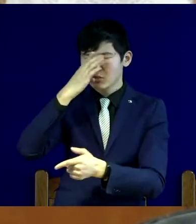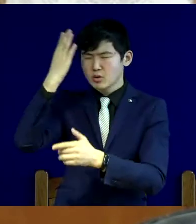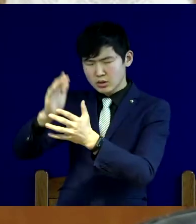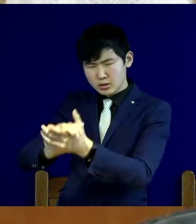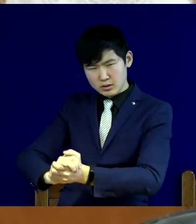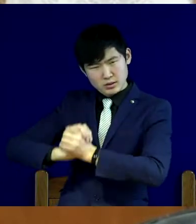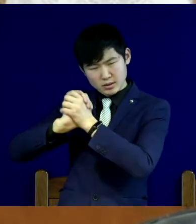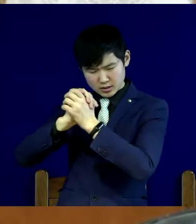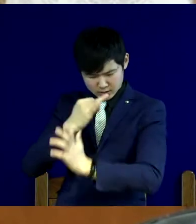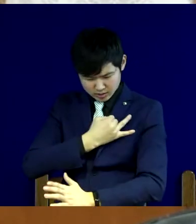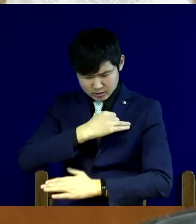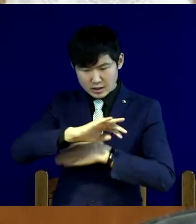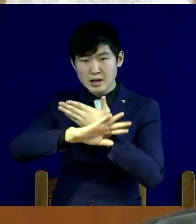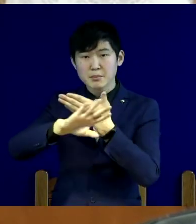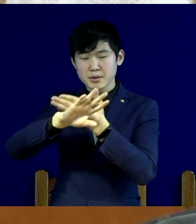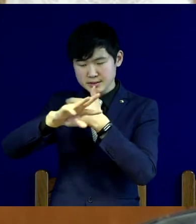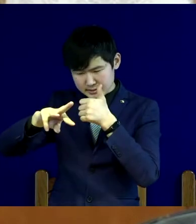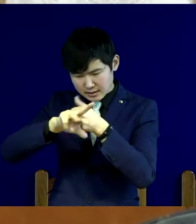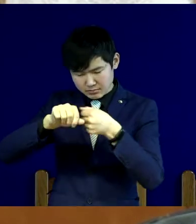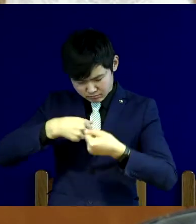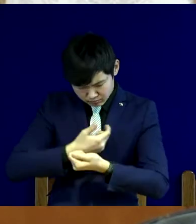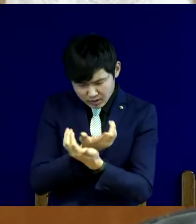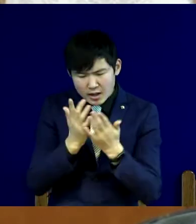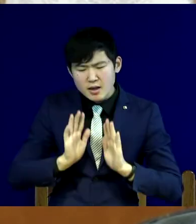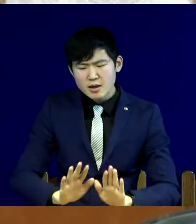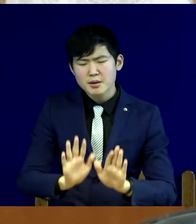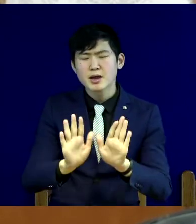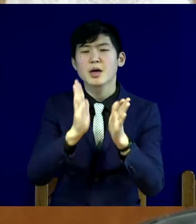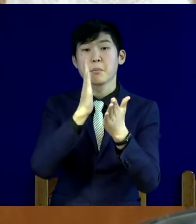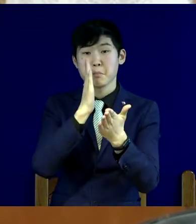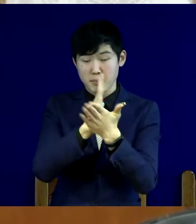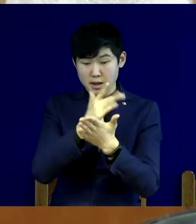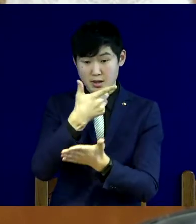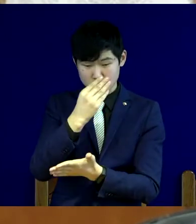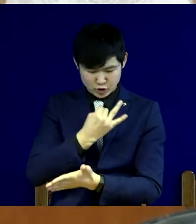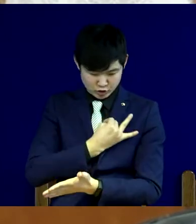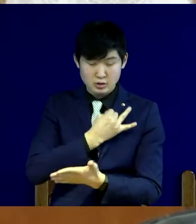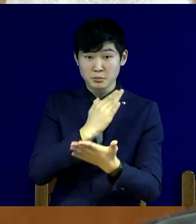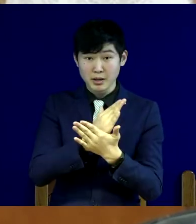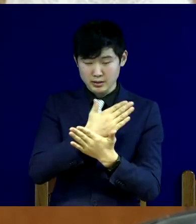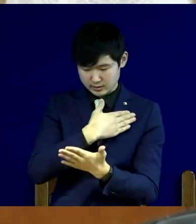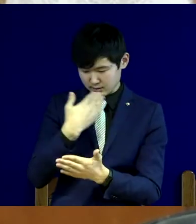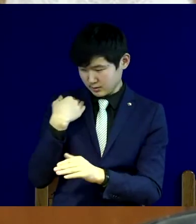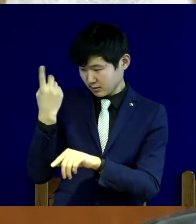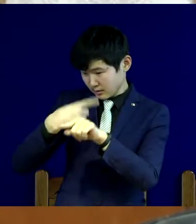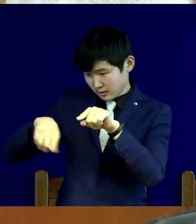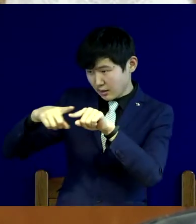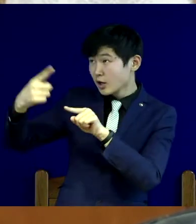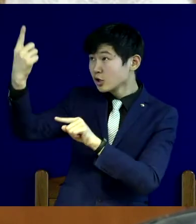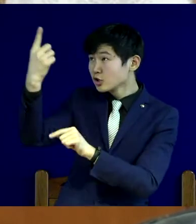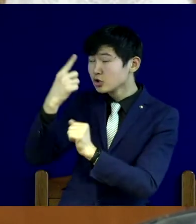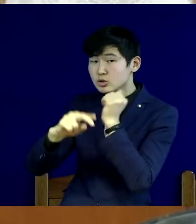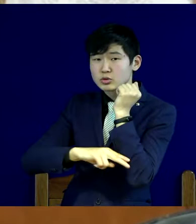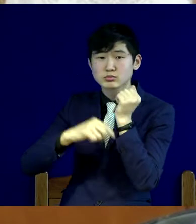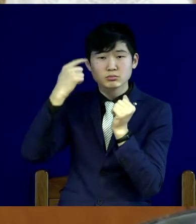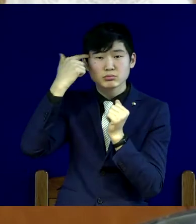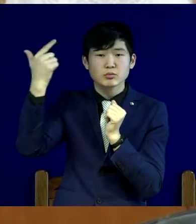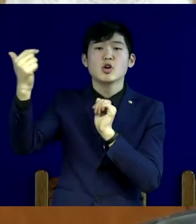전하고 열심히 하시라고 생각합니다 예 주님 다시오실 알리는 문화 가까웠기 때문에